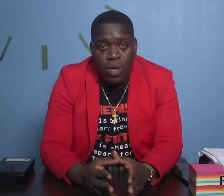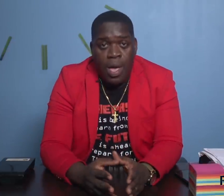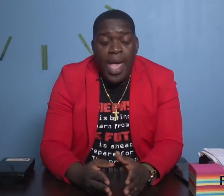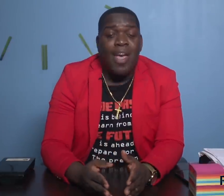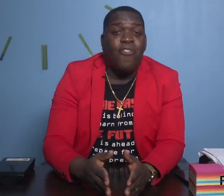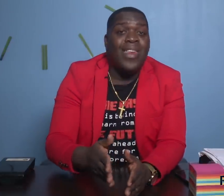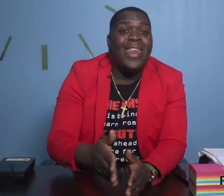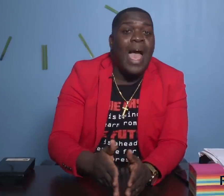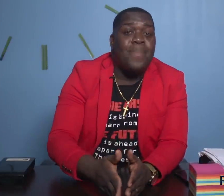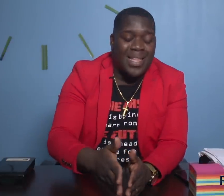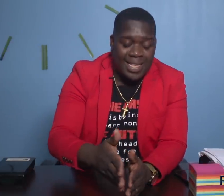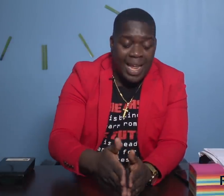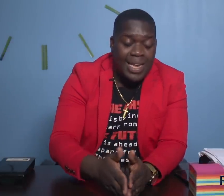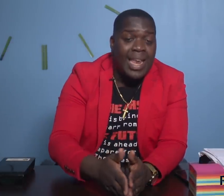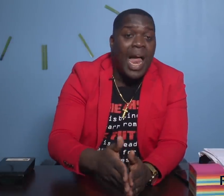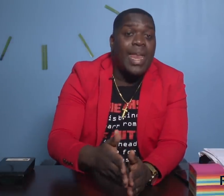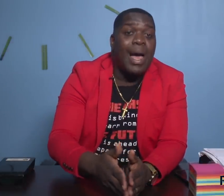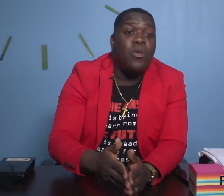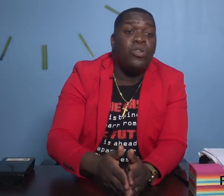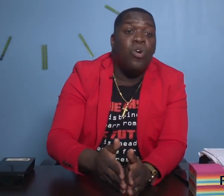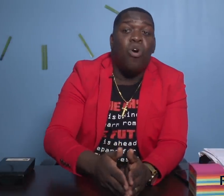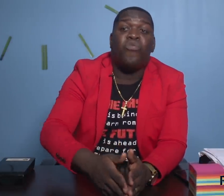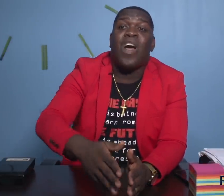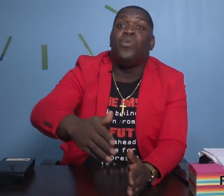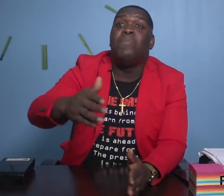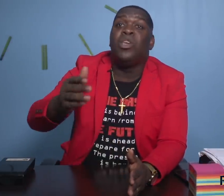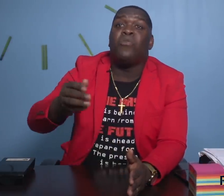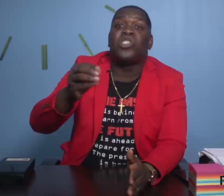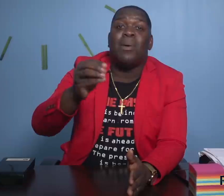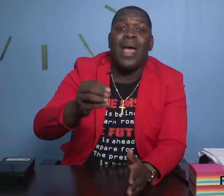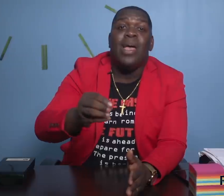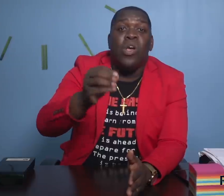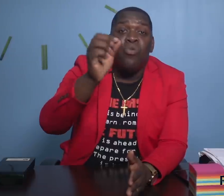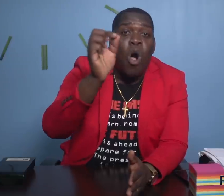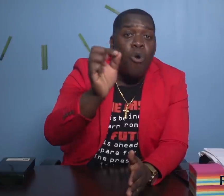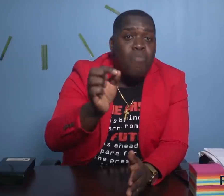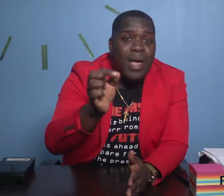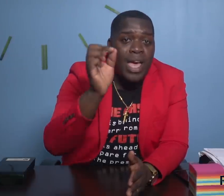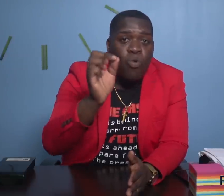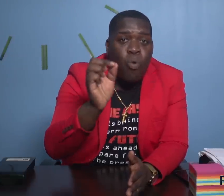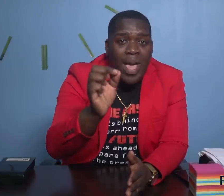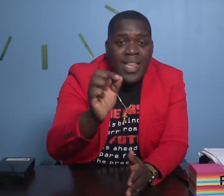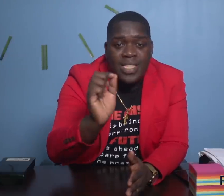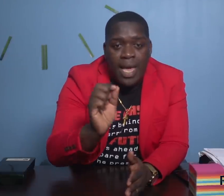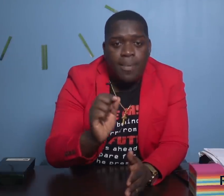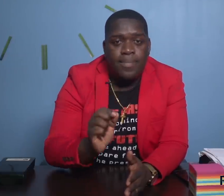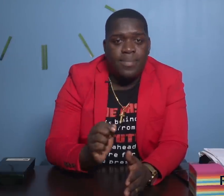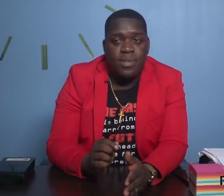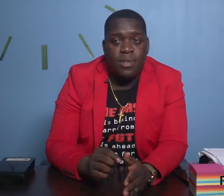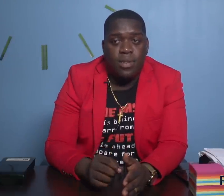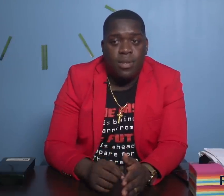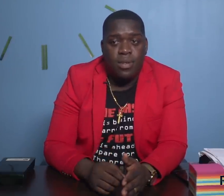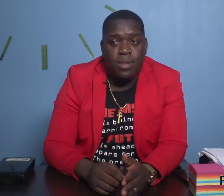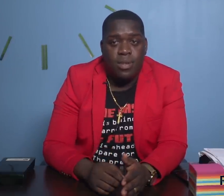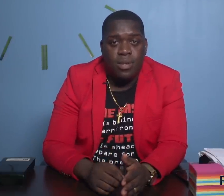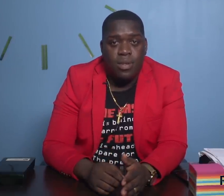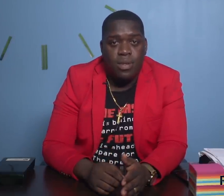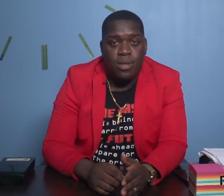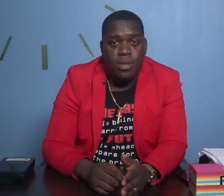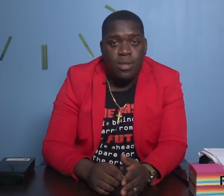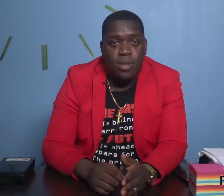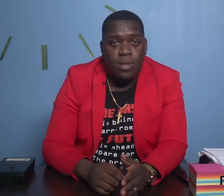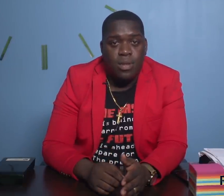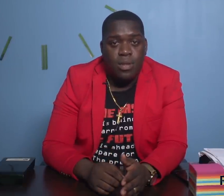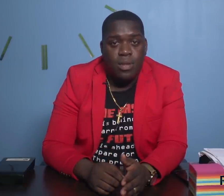mofu. If yu nabi a sani de da nabi on do fa yu bigi yu fu sama yu wa umeke yu kwa ini se.